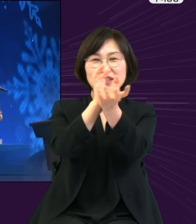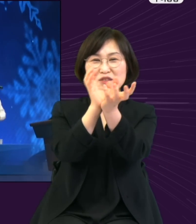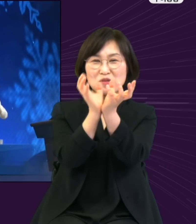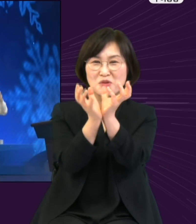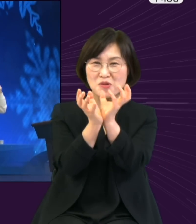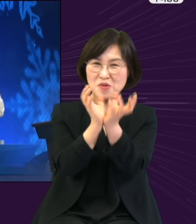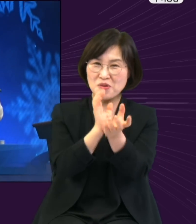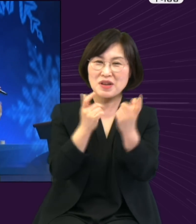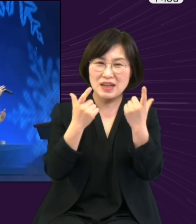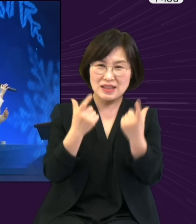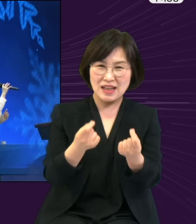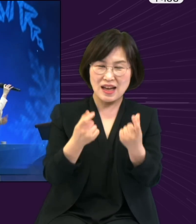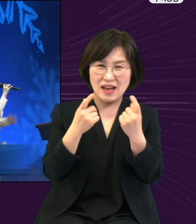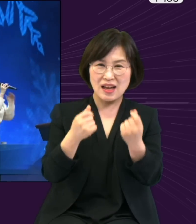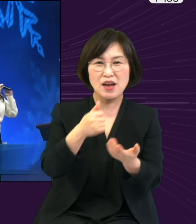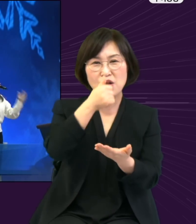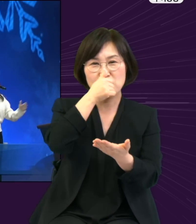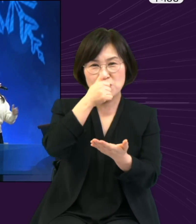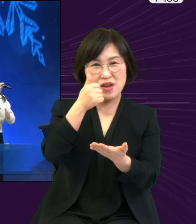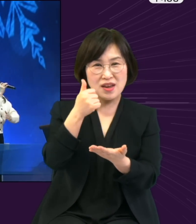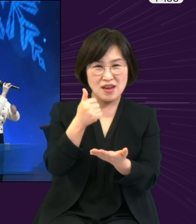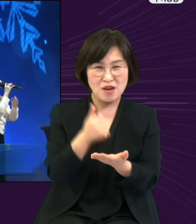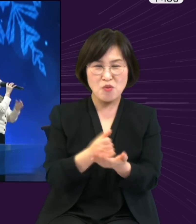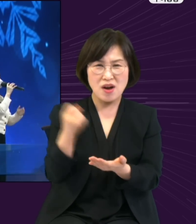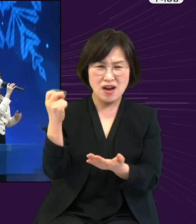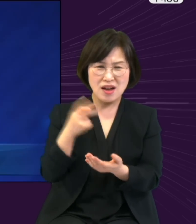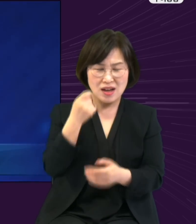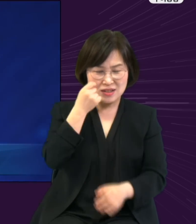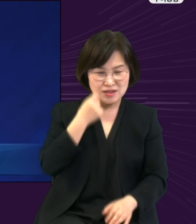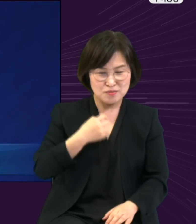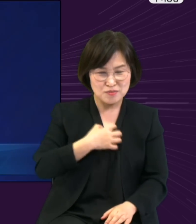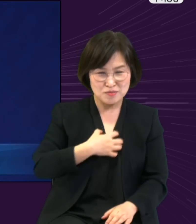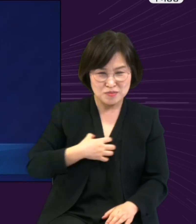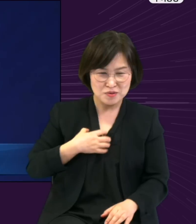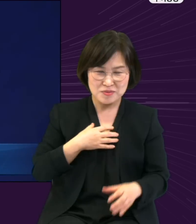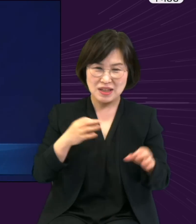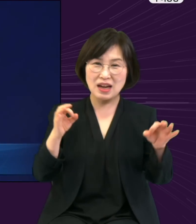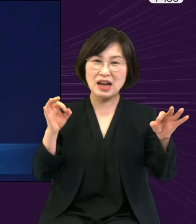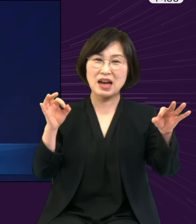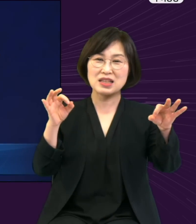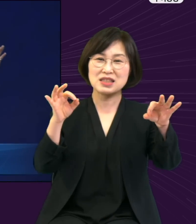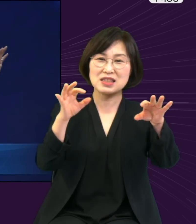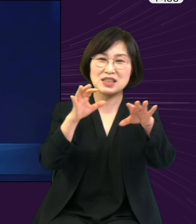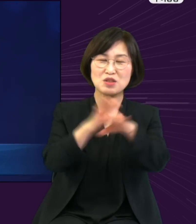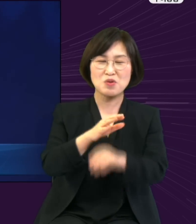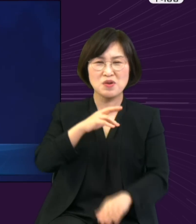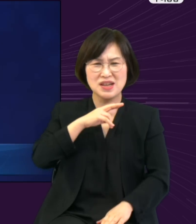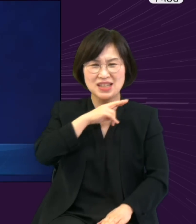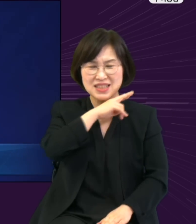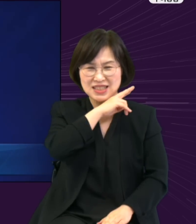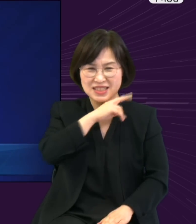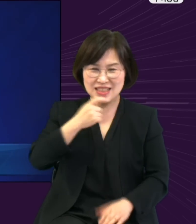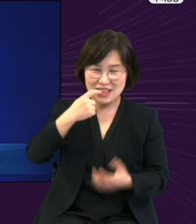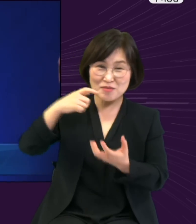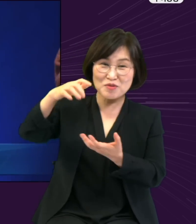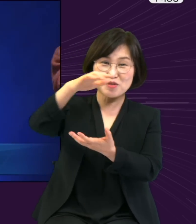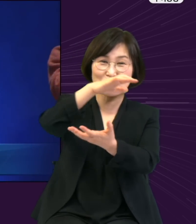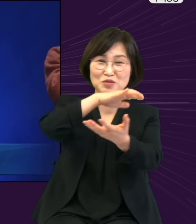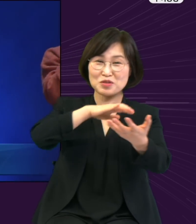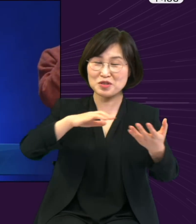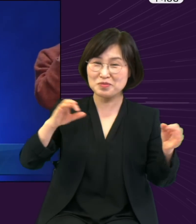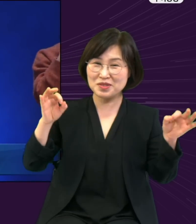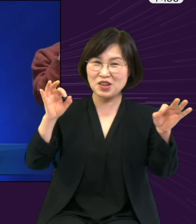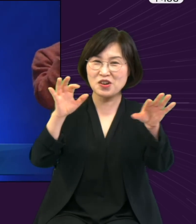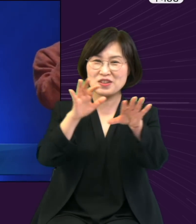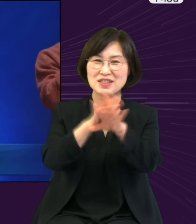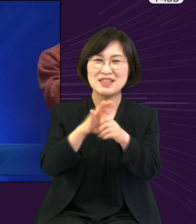피어나는 꽃 같아 죄와 슬픔 사라지고 의심